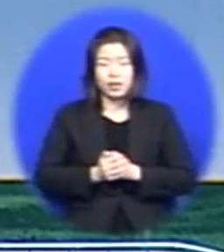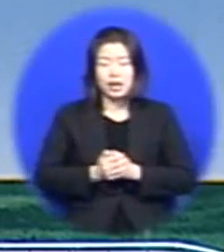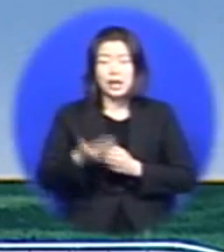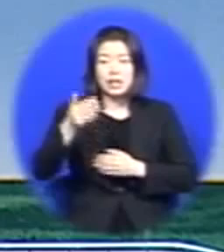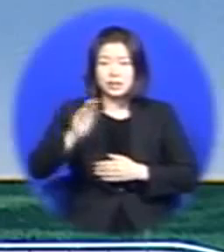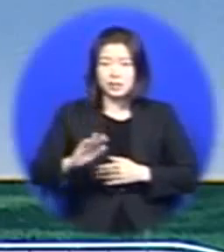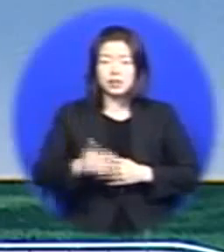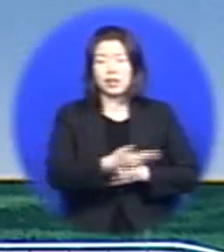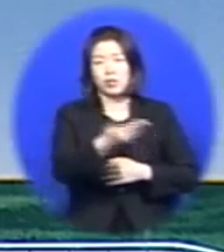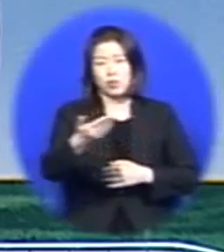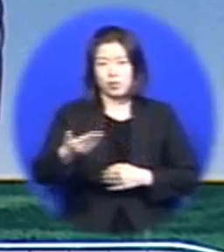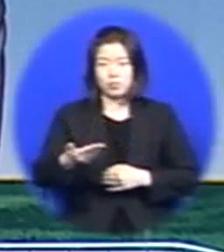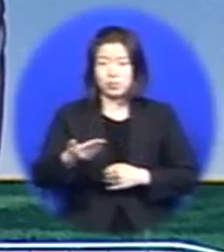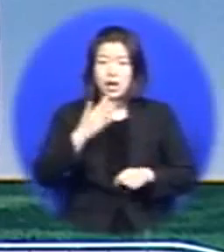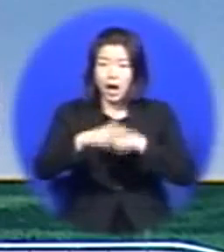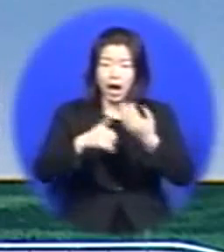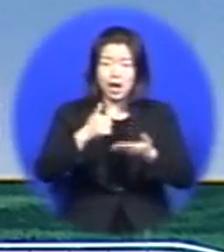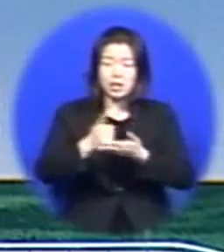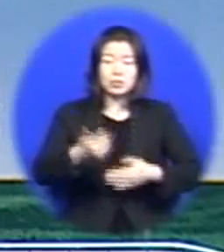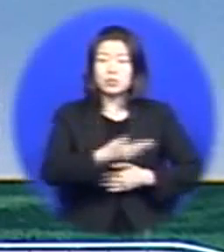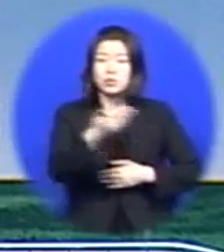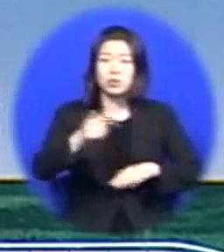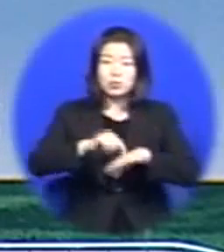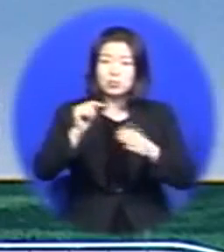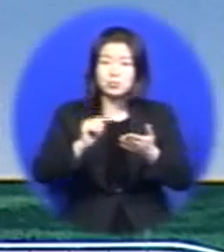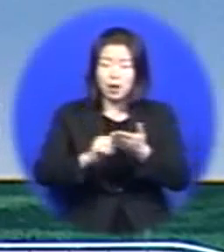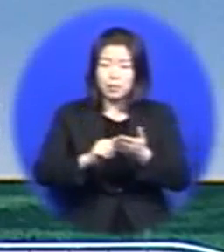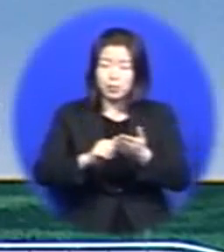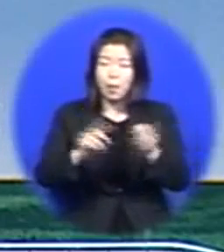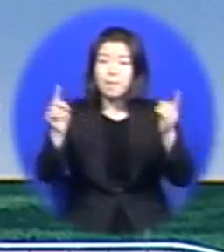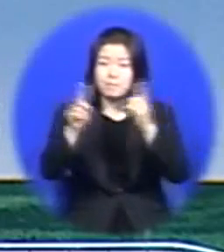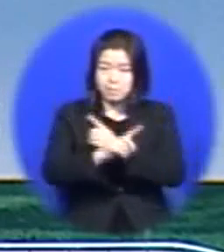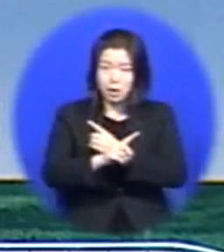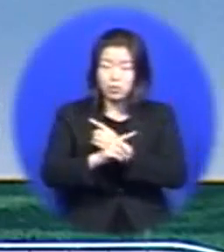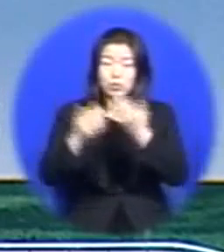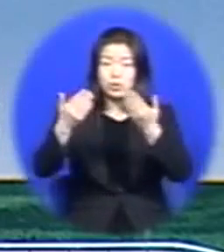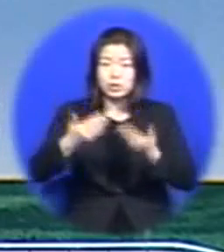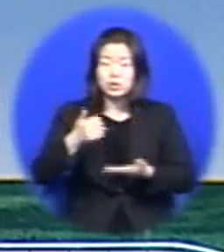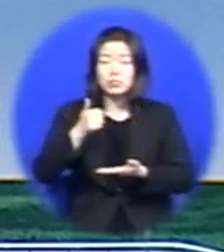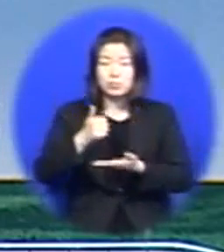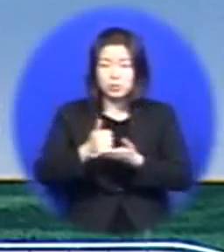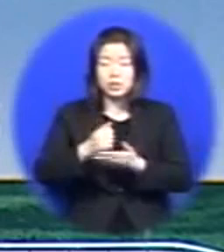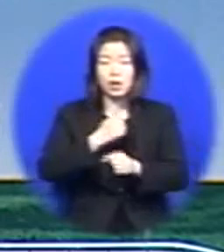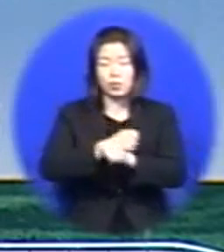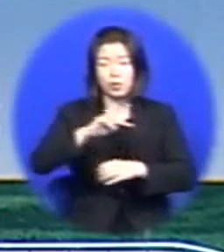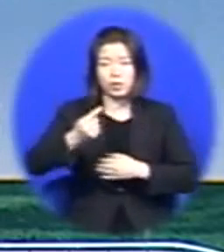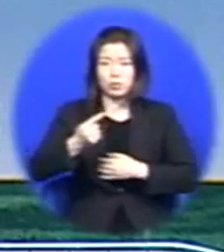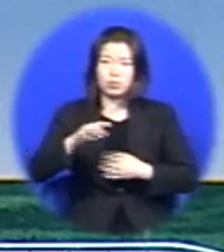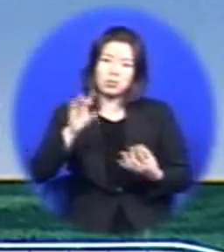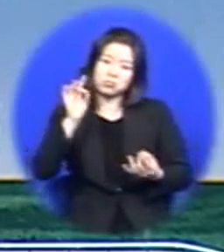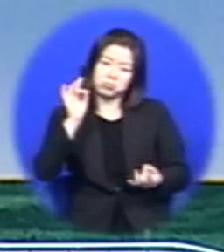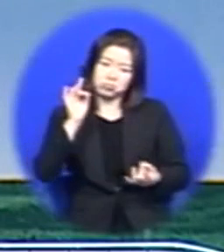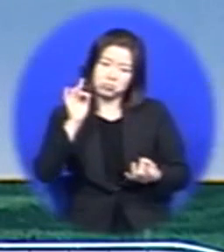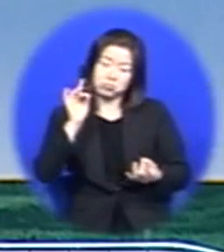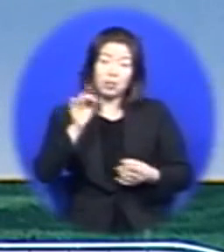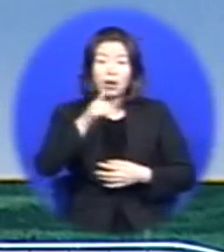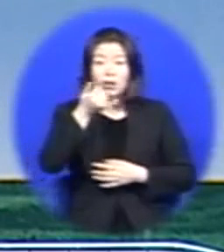그러나 여러분, 하나님이 여러분의 마음도 바꾸신다고 그래서 그냥 가만히